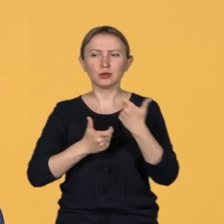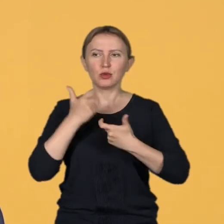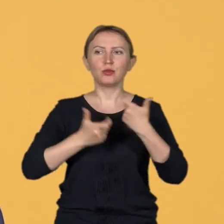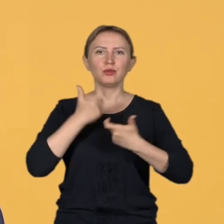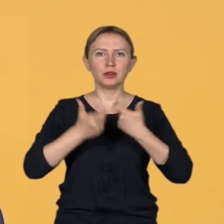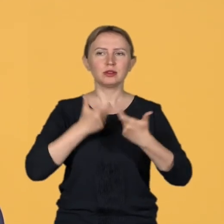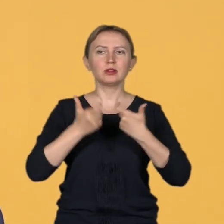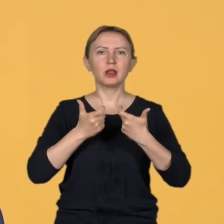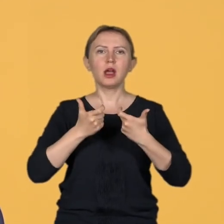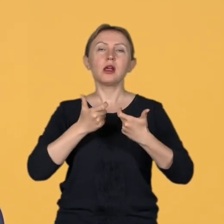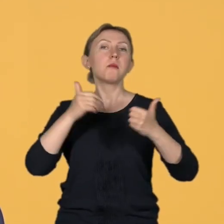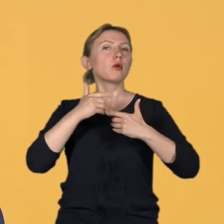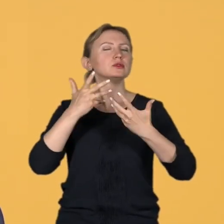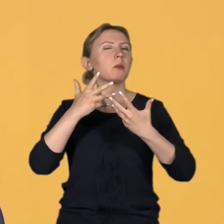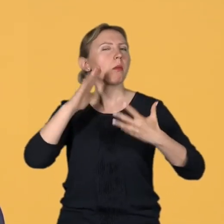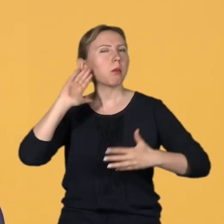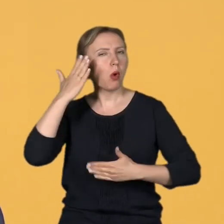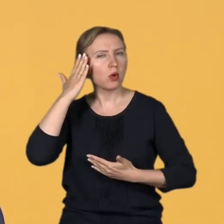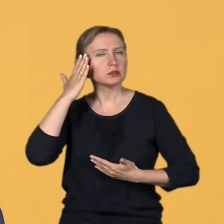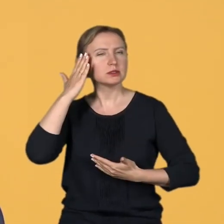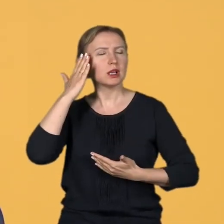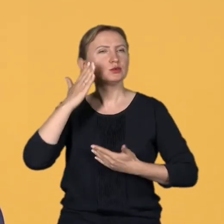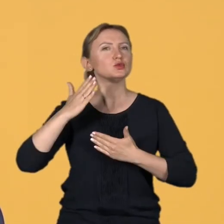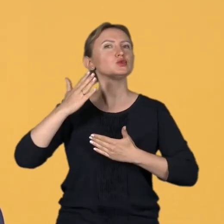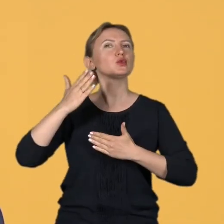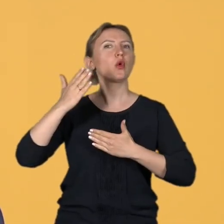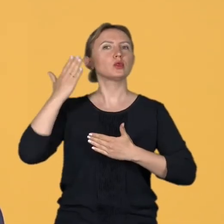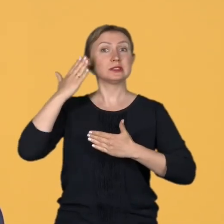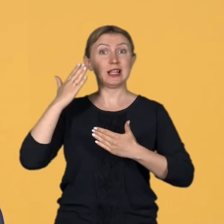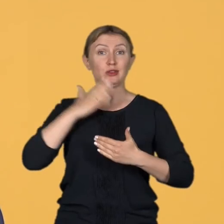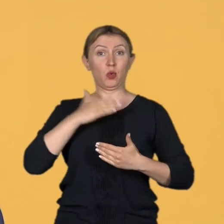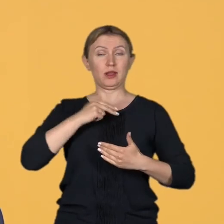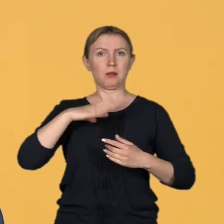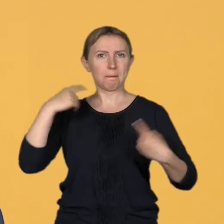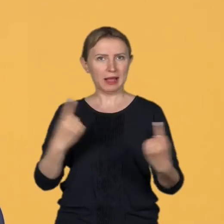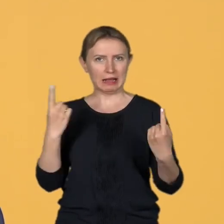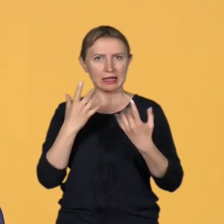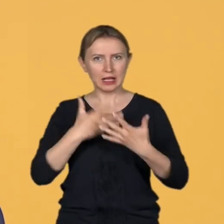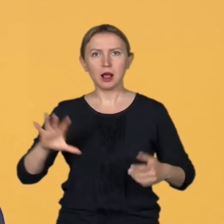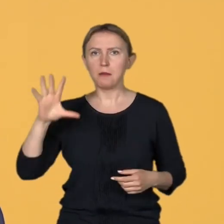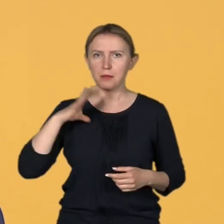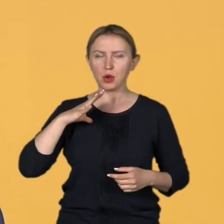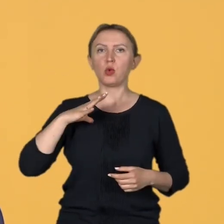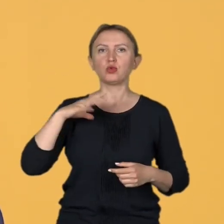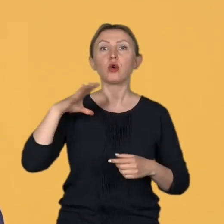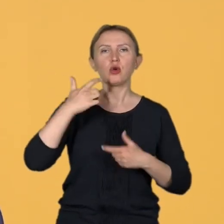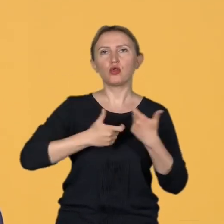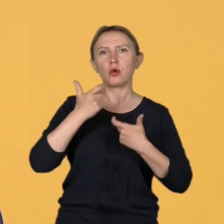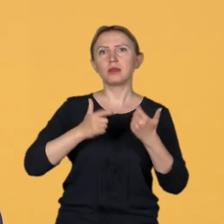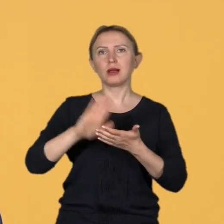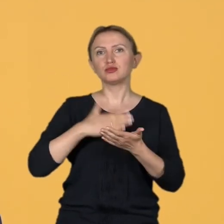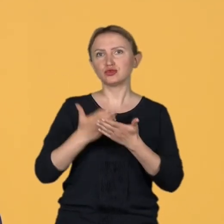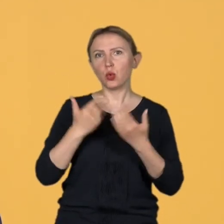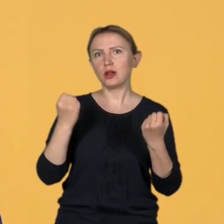mieszkańcy danego osiedla mogli się w ogóle poznać ze sobą. Ostatnio w weekend mieliśmy taki piknik na jednym z osiedli. To jest przykład działań,